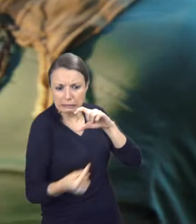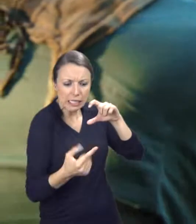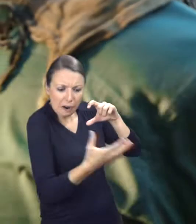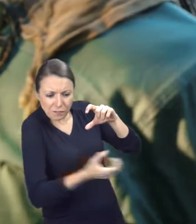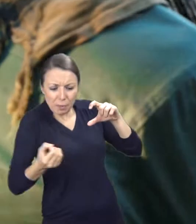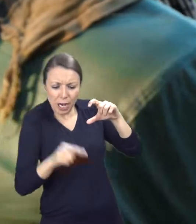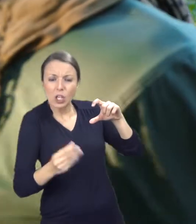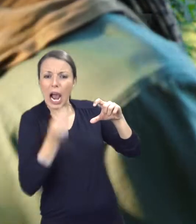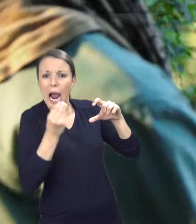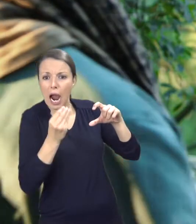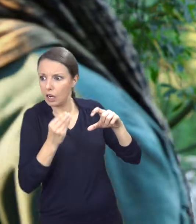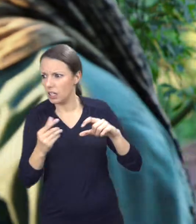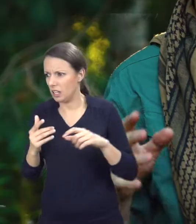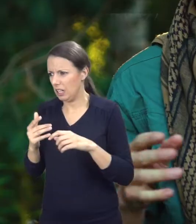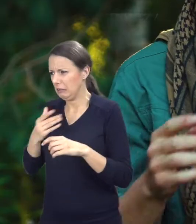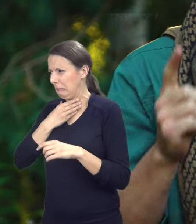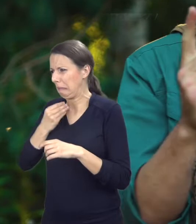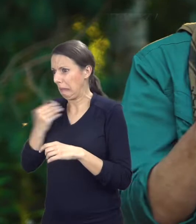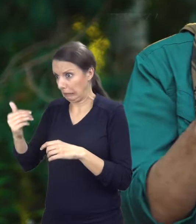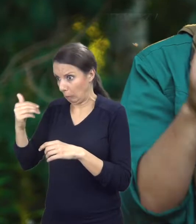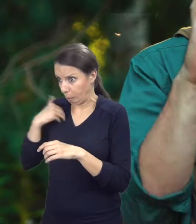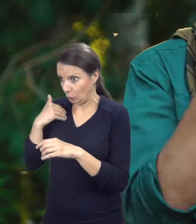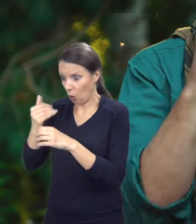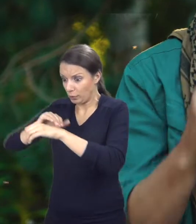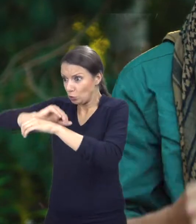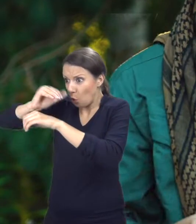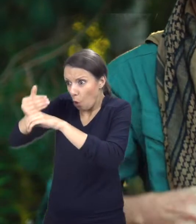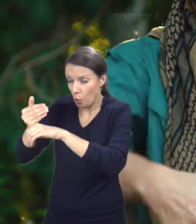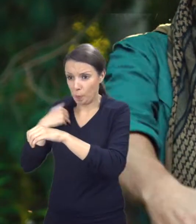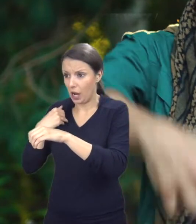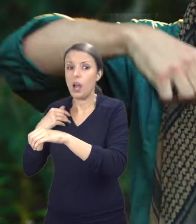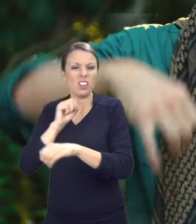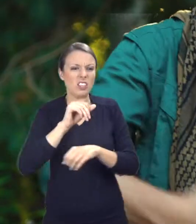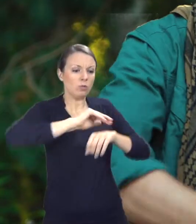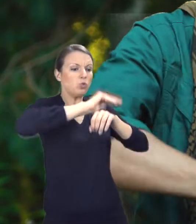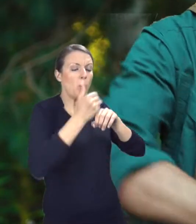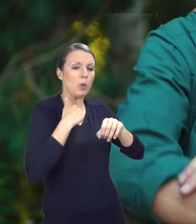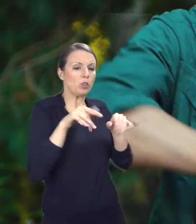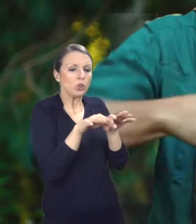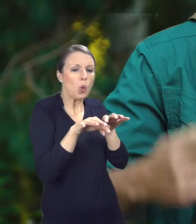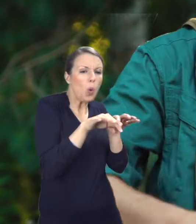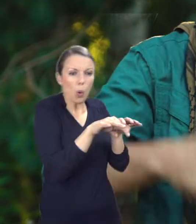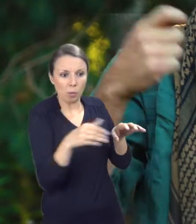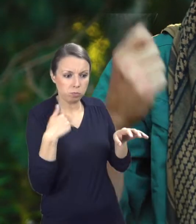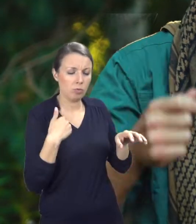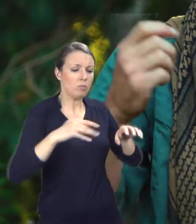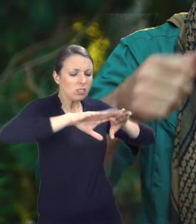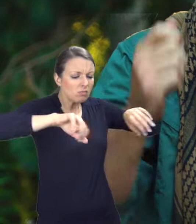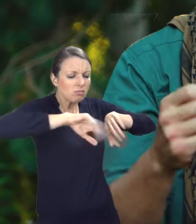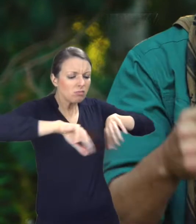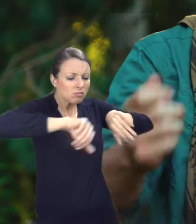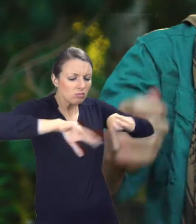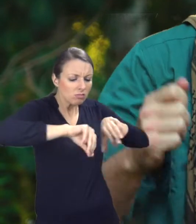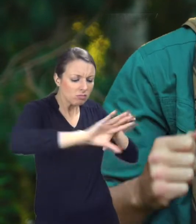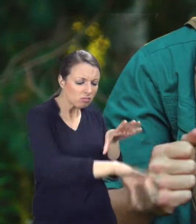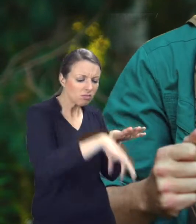To miał pancerzyk? To miał pancerzyk, to miał dużo nóżek, było takie długie i wiło się strasznie, więc jak tylko wygrzebaliśmy to z mułu rzecznego